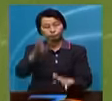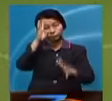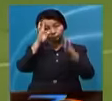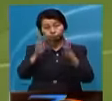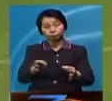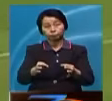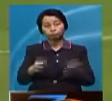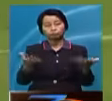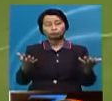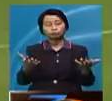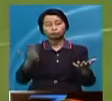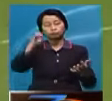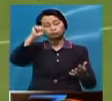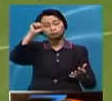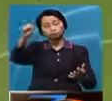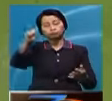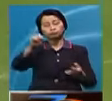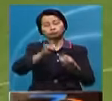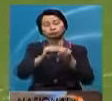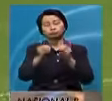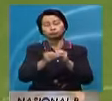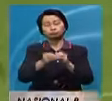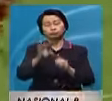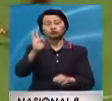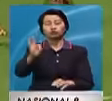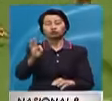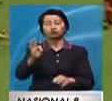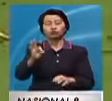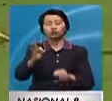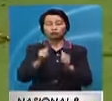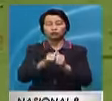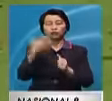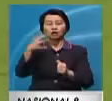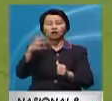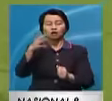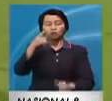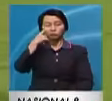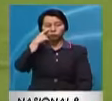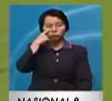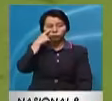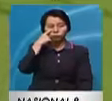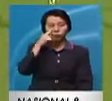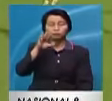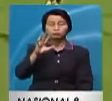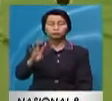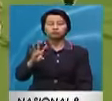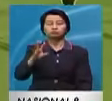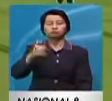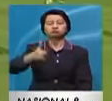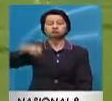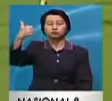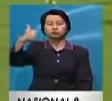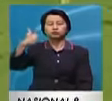Keputusan seri itu meletakkan Sabah di kedudukan ke-9 Liga dengan 15 mata hasil, 4